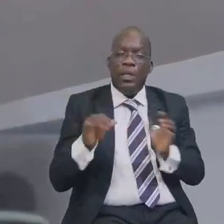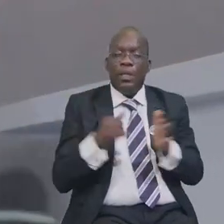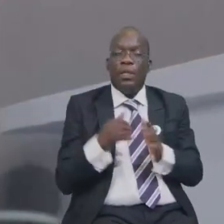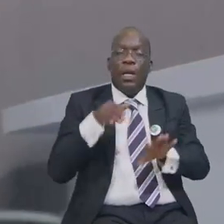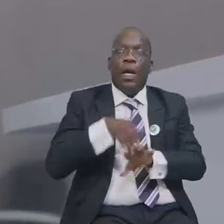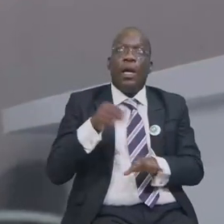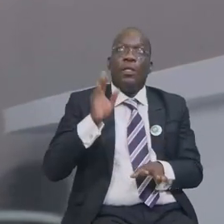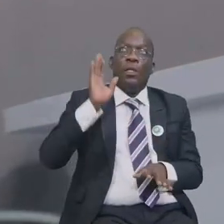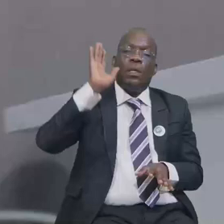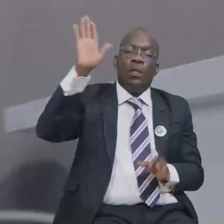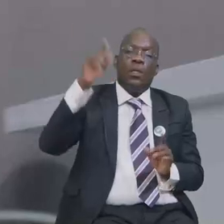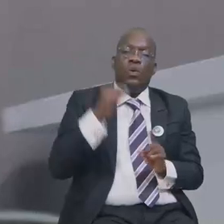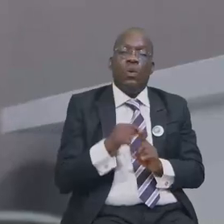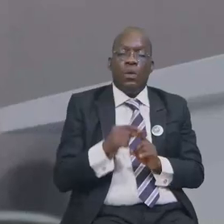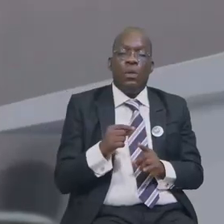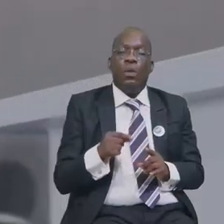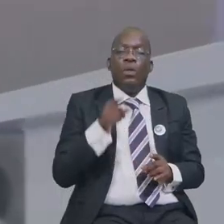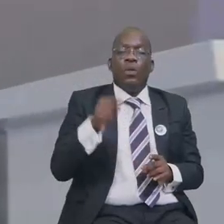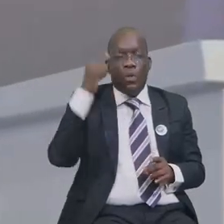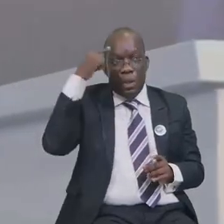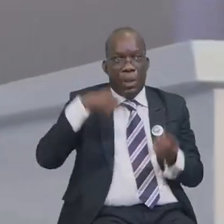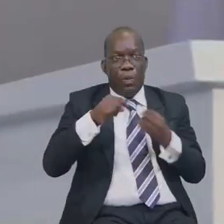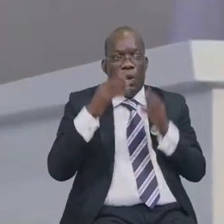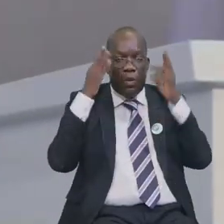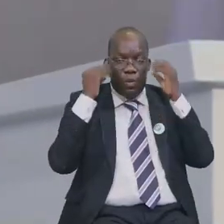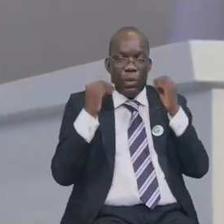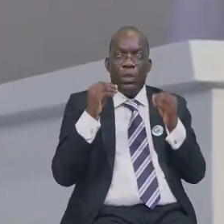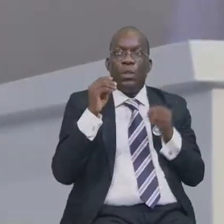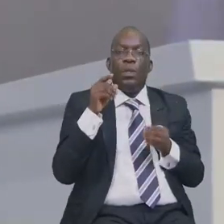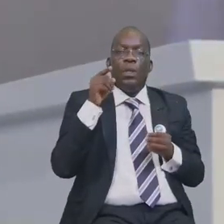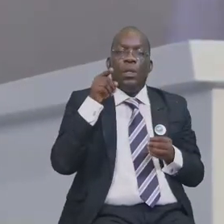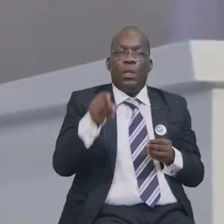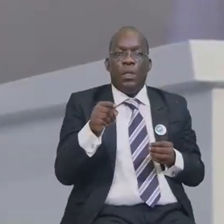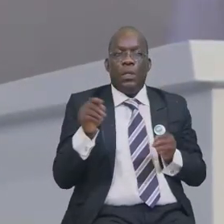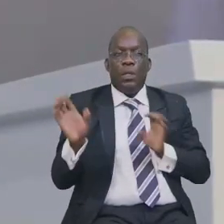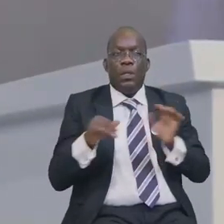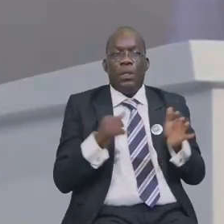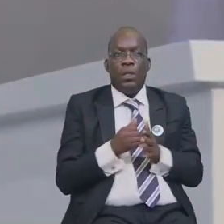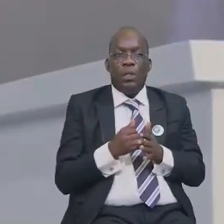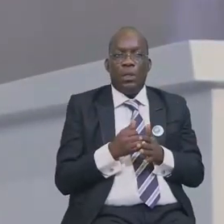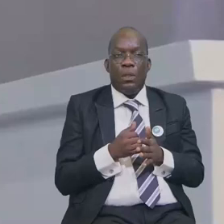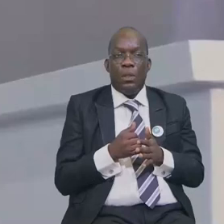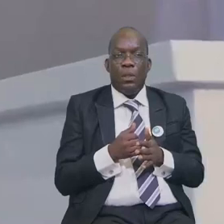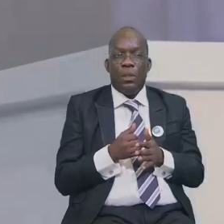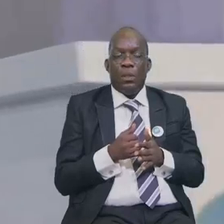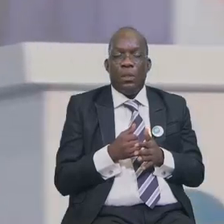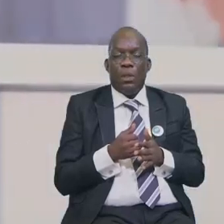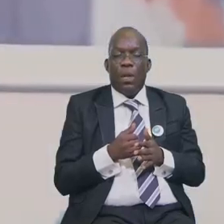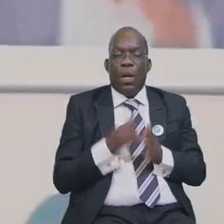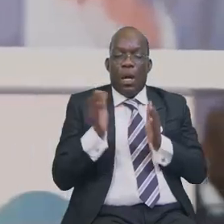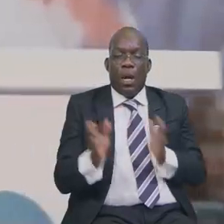Quand tu penses à Moïse, il a fait tout selon sa parole. Quand vous